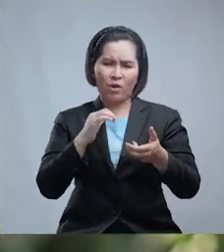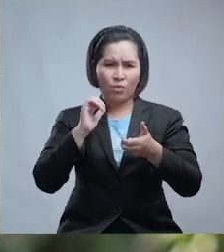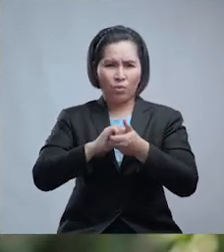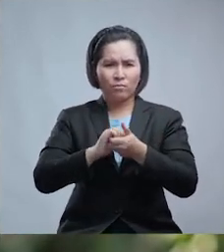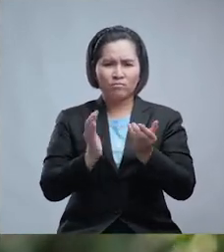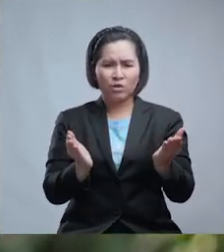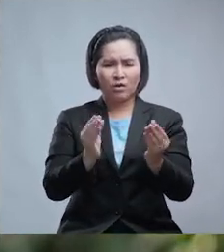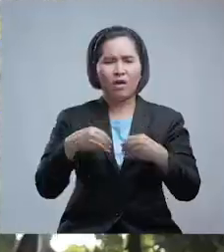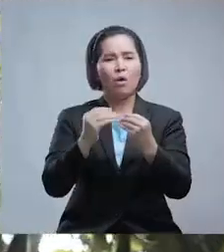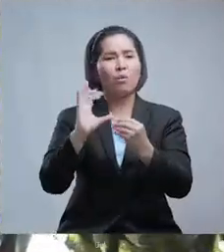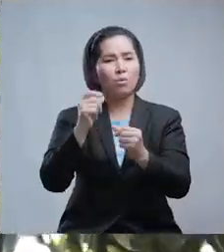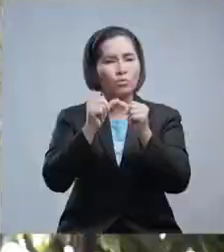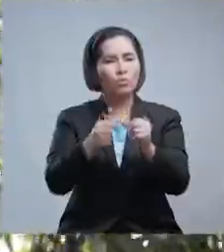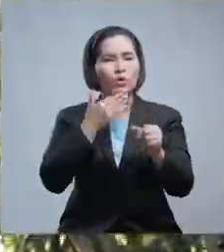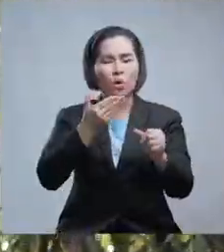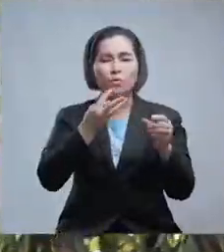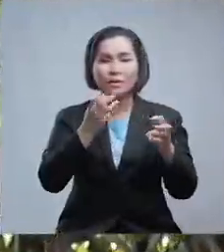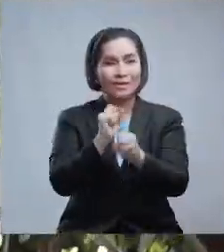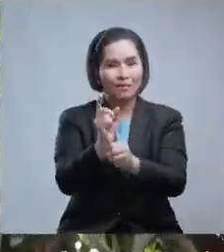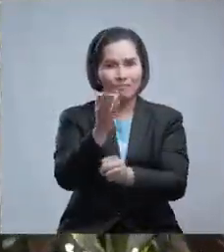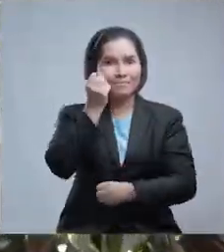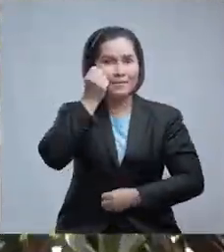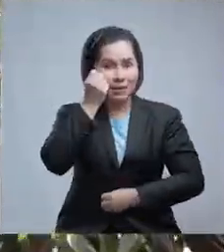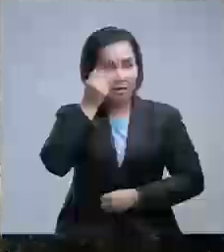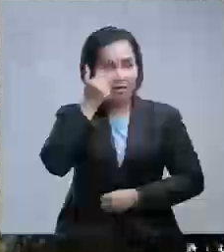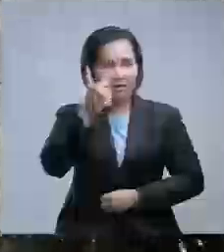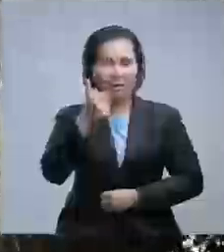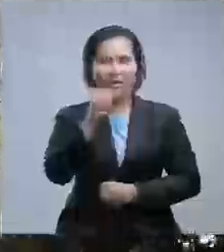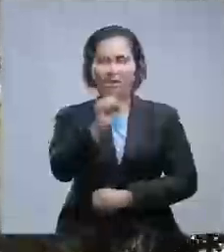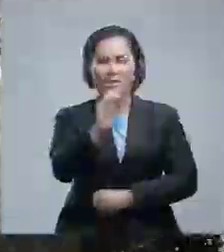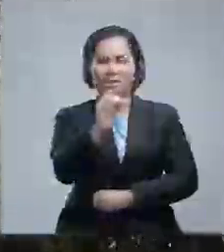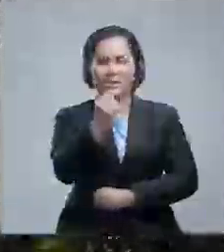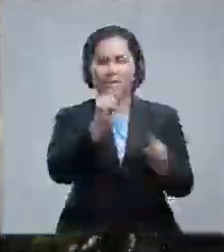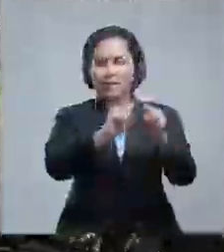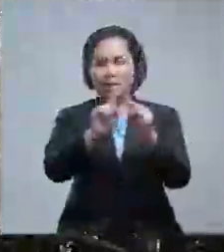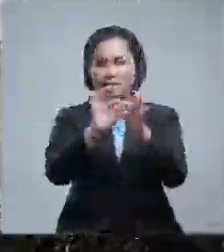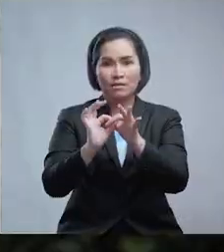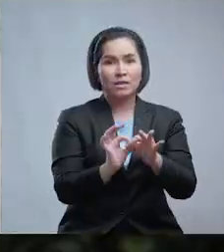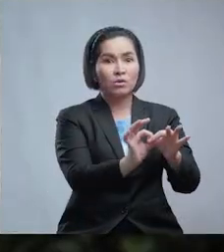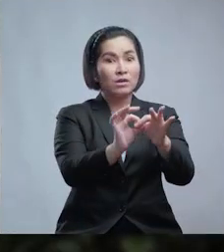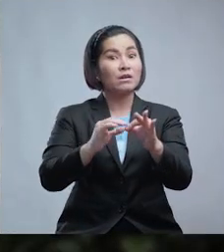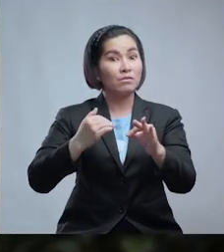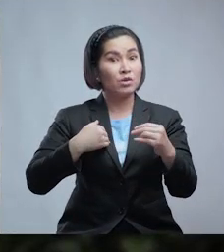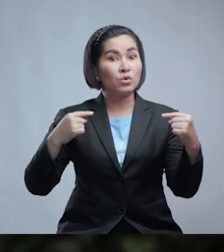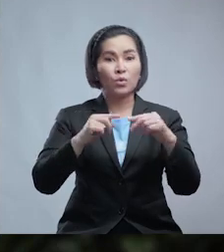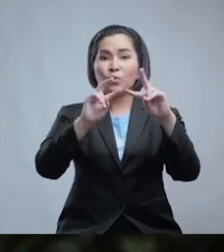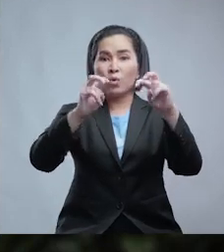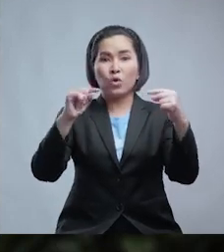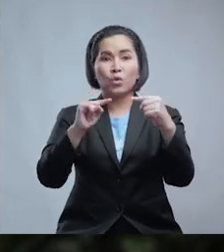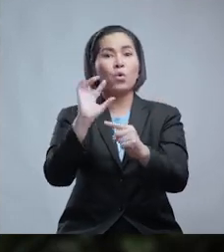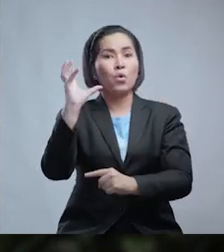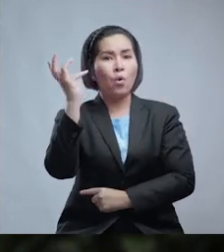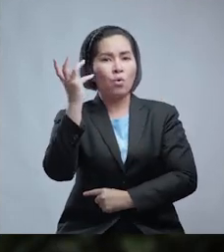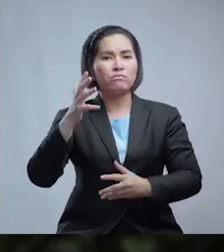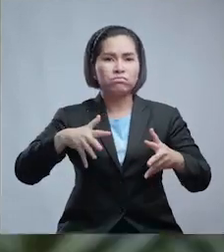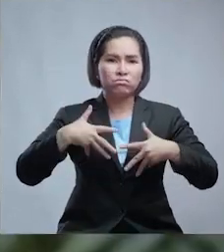ความยั่งยืนให้กับโลกของเราคุณจะทำยังไงแทบจะทุกข้อก็ค่อนข้างที่จะลิงก์กันนะครับอย่างเรื่องของ climate change ก็เป็นเรื่องของสภา